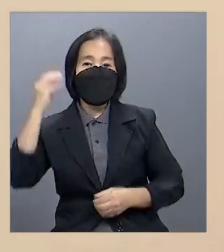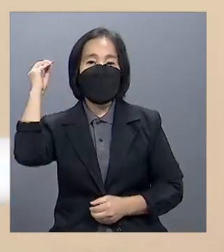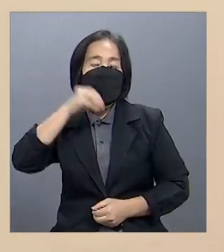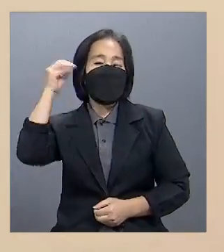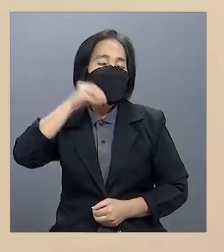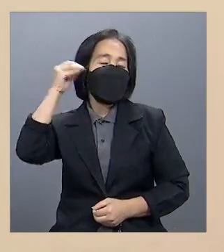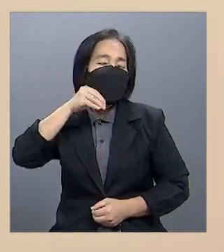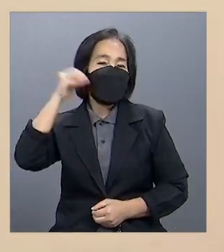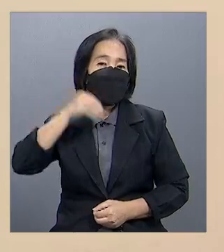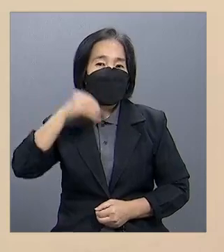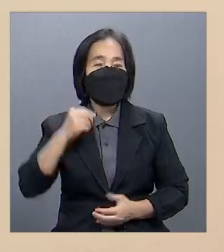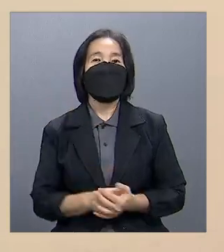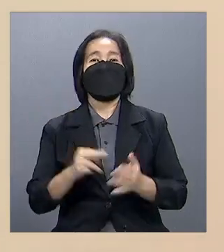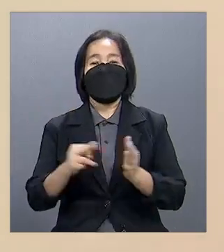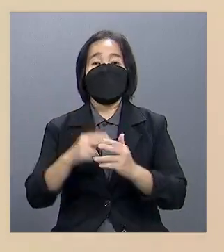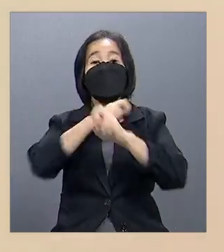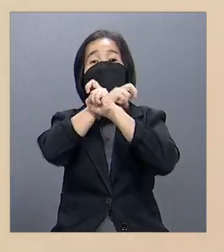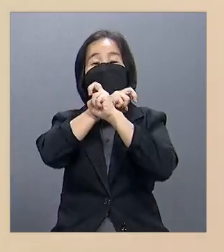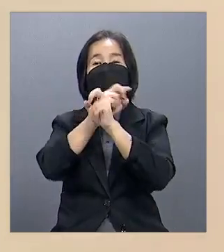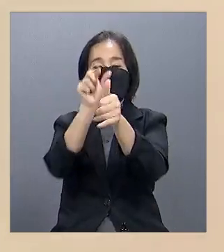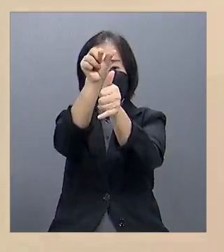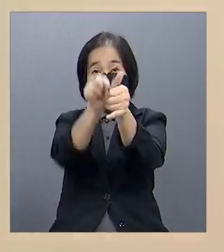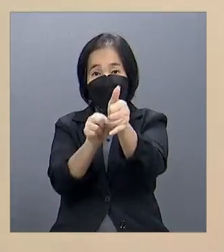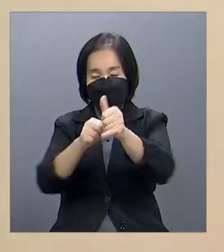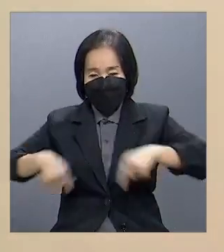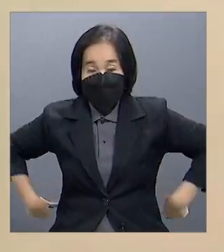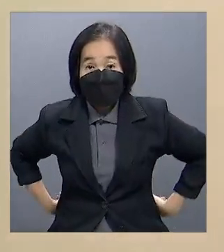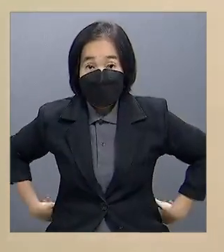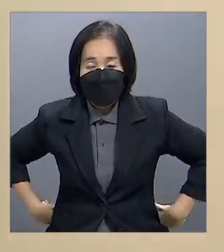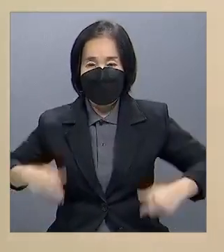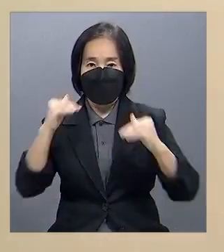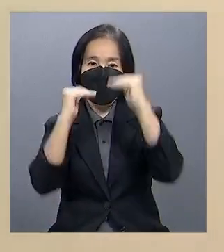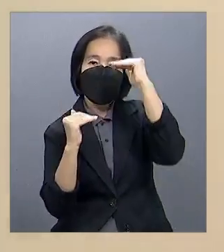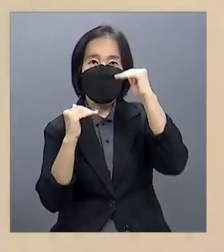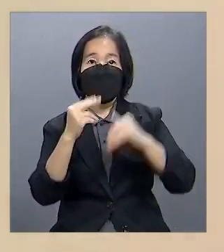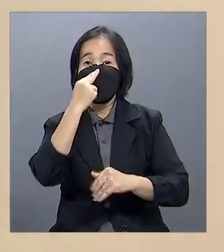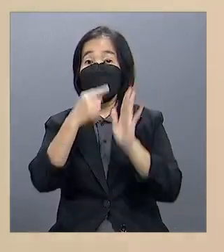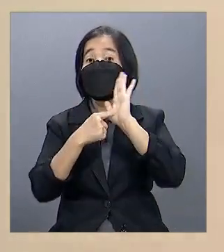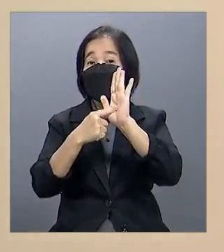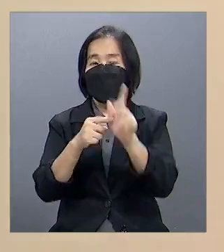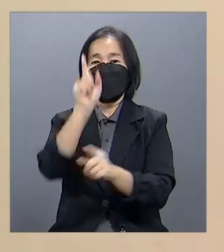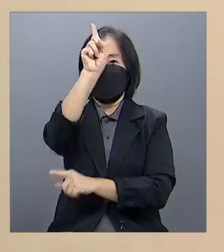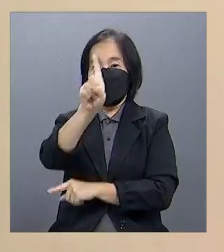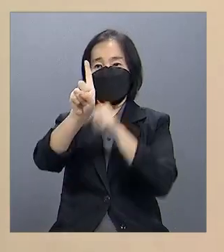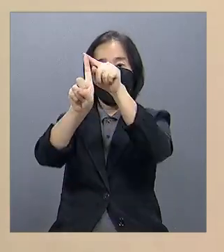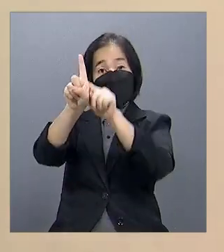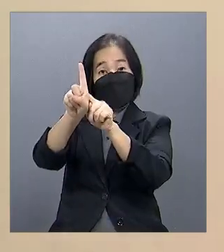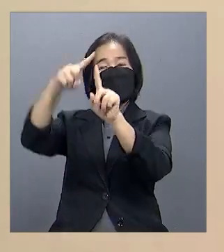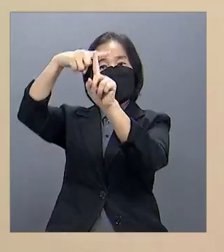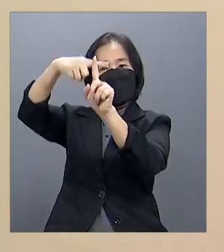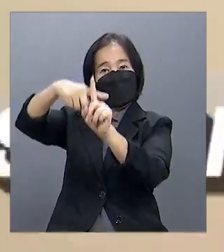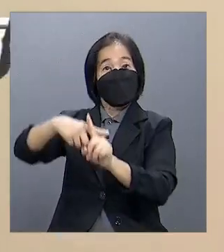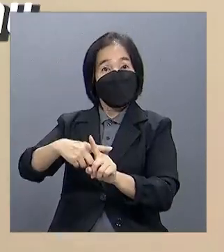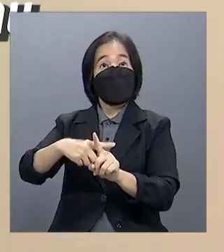ระดูกเชิงกรานของเราเนี่ยไม่เท่ากันนะคะก็เดี๋ยวจะยกตัวอย่างให้ดูนะคะนี้ก็คือจะเป็นกระดูกสันหลังของเราใช่ไหมคะอันนี้จะเป็นกระ